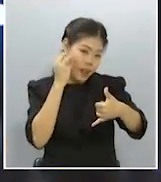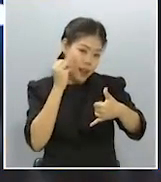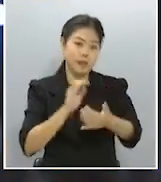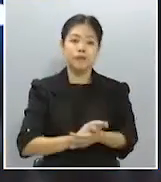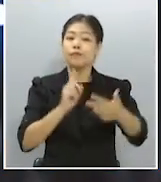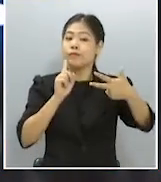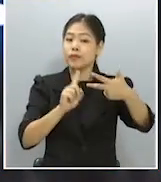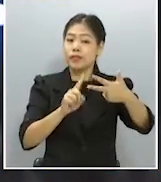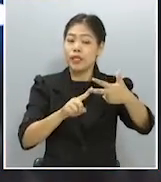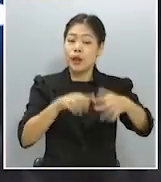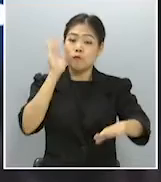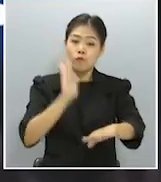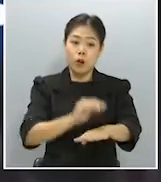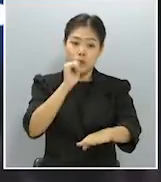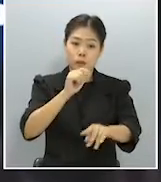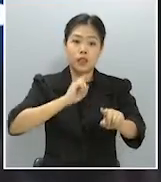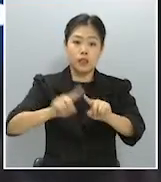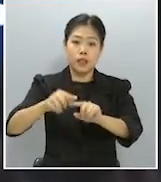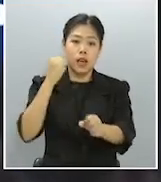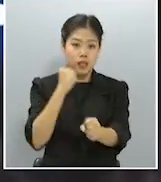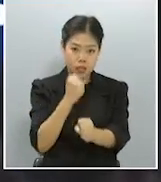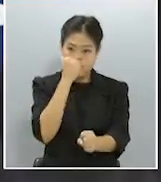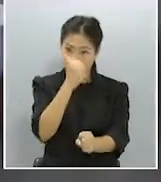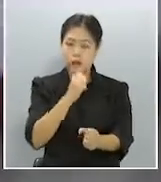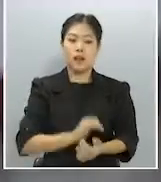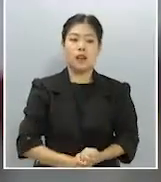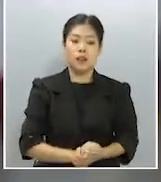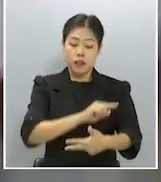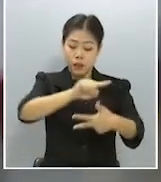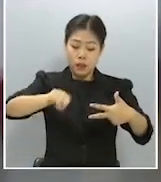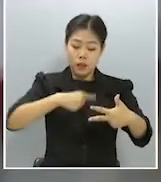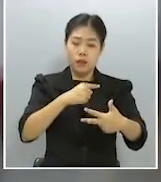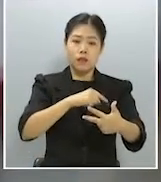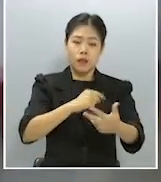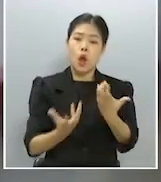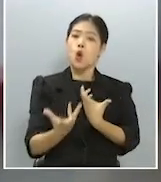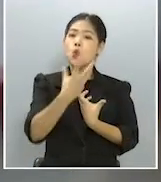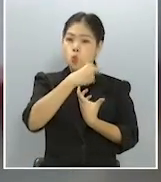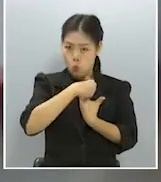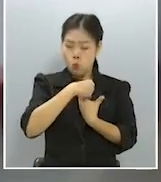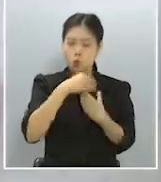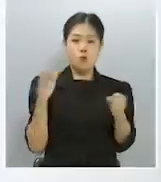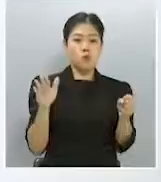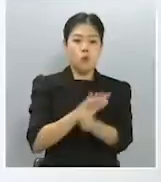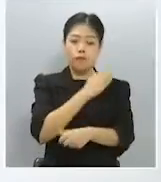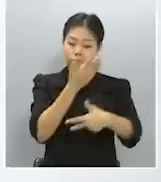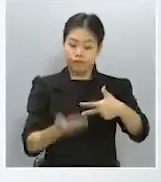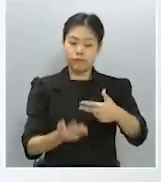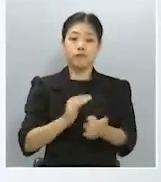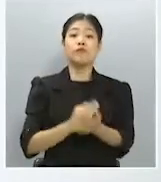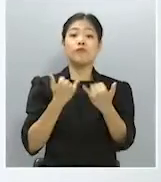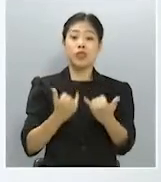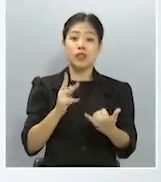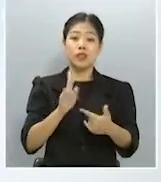3. ความสามารถในการสื่อเห็นถึงความแตกต่างหลากหลายซึ่งกัสเคนเวอร์ตี้มีคุณสมบัติครบทั้ง3ข้อปัจจุบันนี้กัสมีร